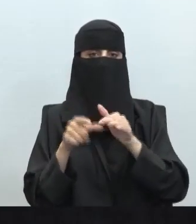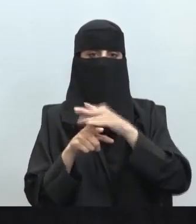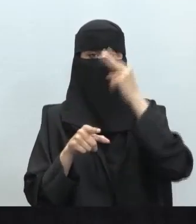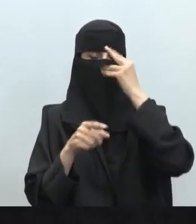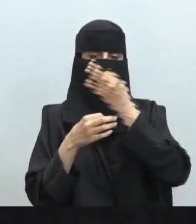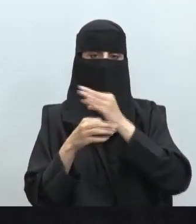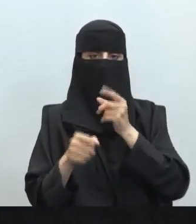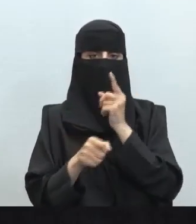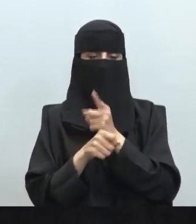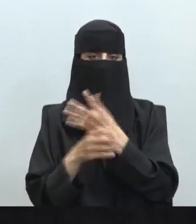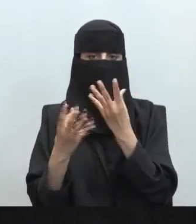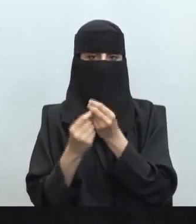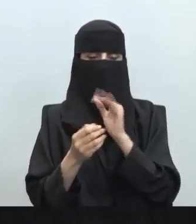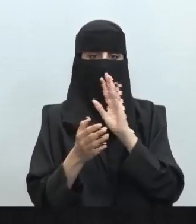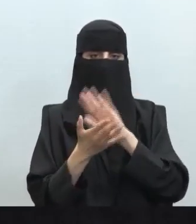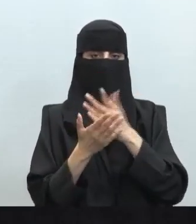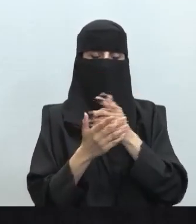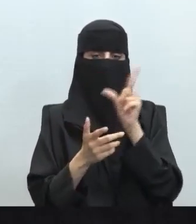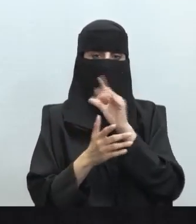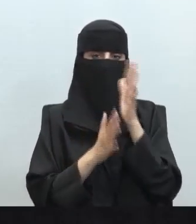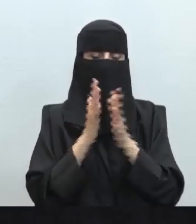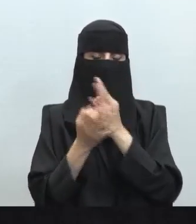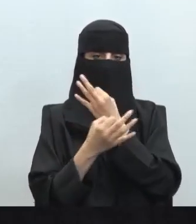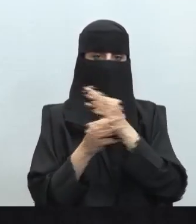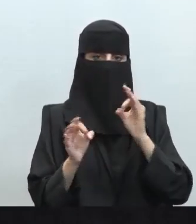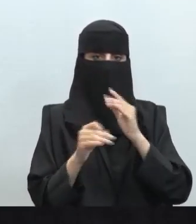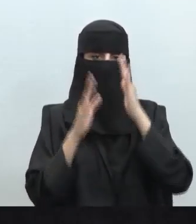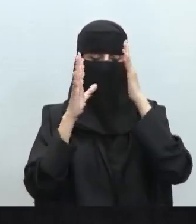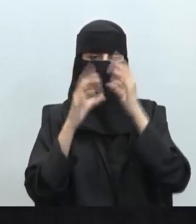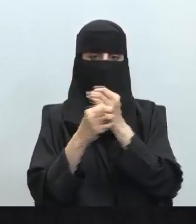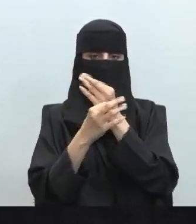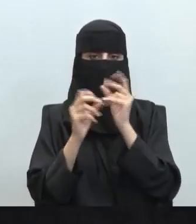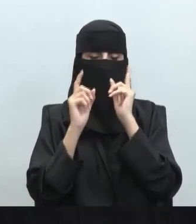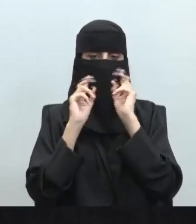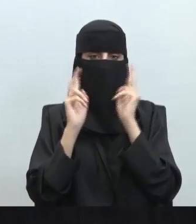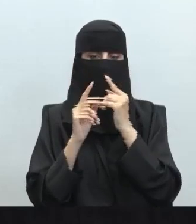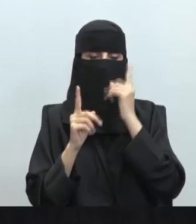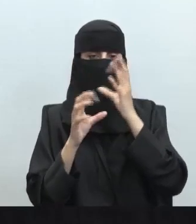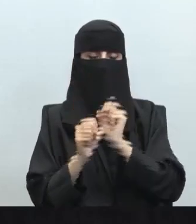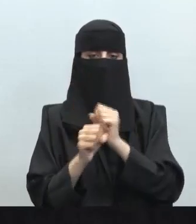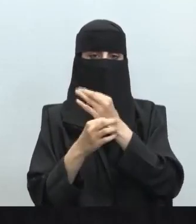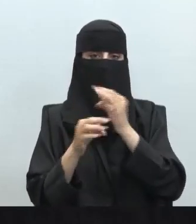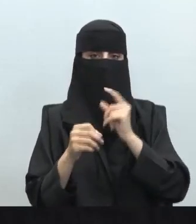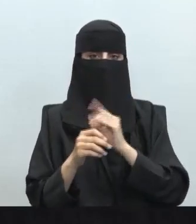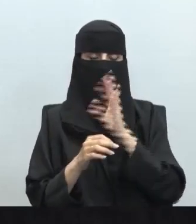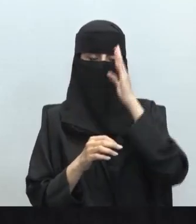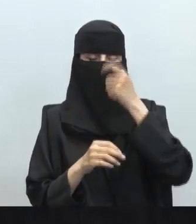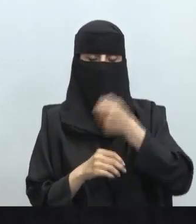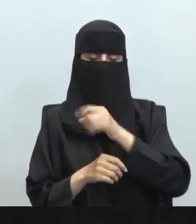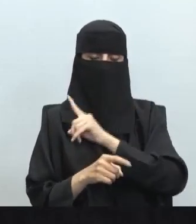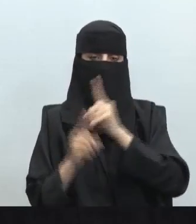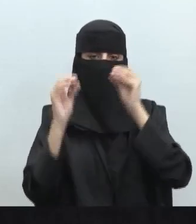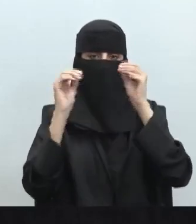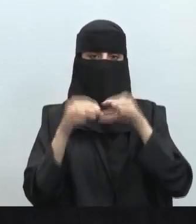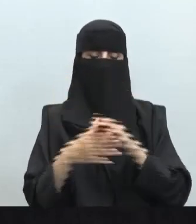قادته انا رعد النفيعي وكل من شاركني من الزملاء في لغه الاشاره نستودع م الله رجائي لكم بالتوفيق سبحانك اللهم وبحمدك